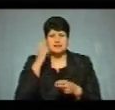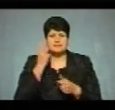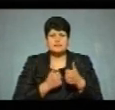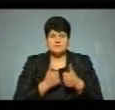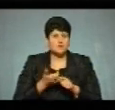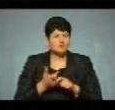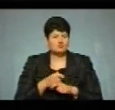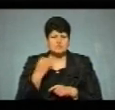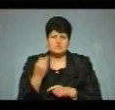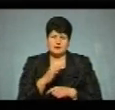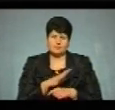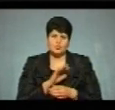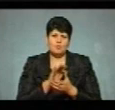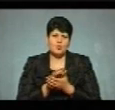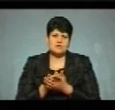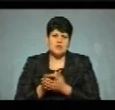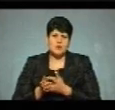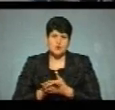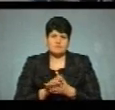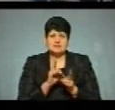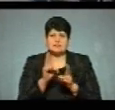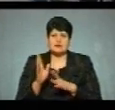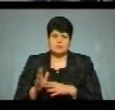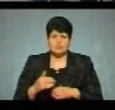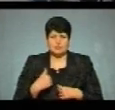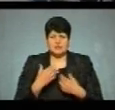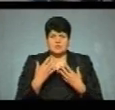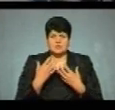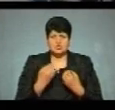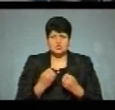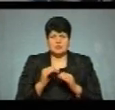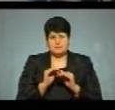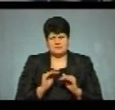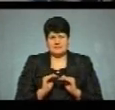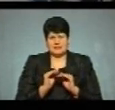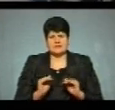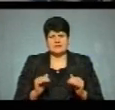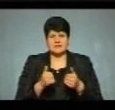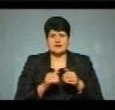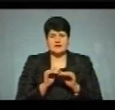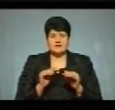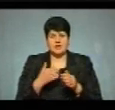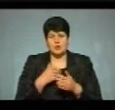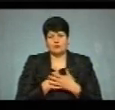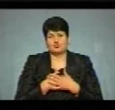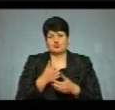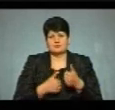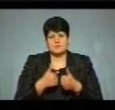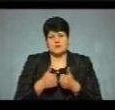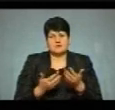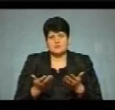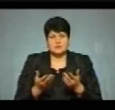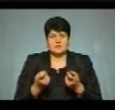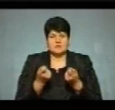дуже цікаво було познайомитись з кимось. У мене ще низький рівень. Я люблю змагатися, але трішки